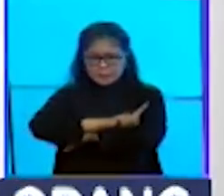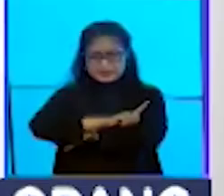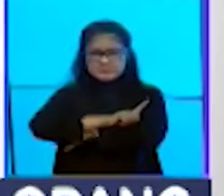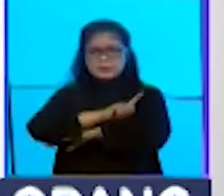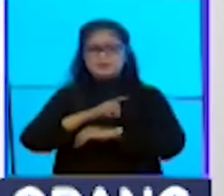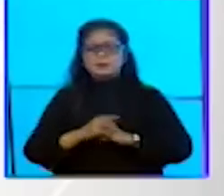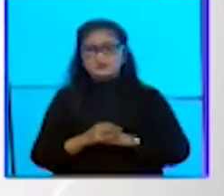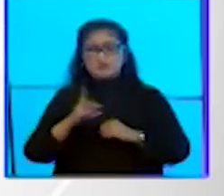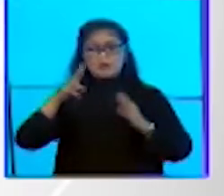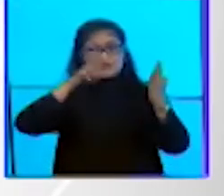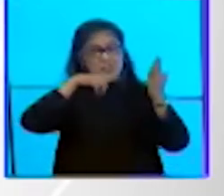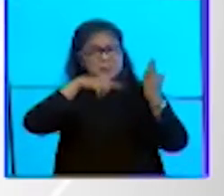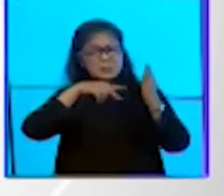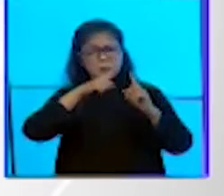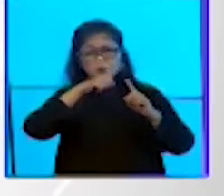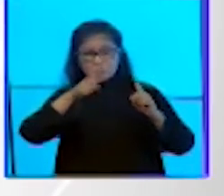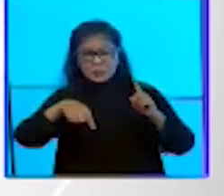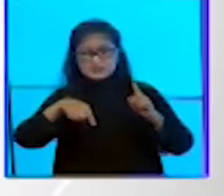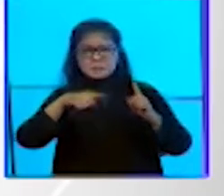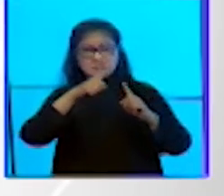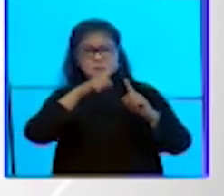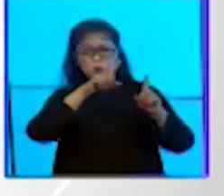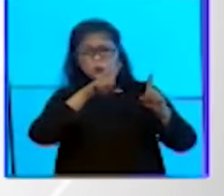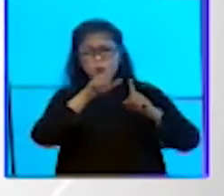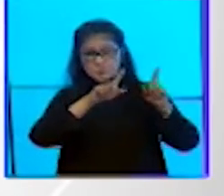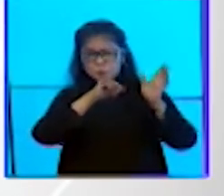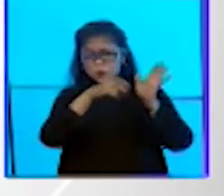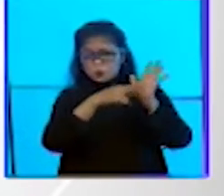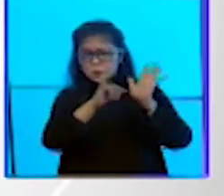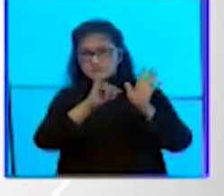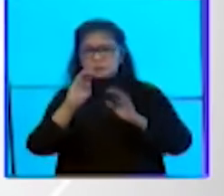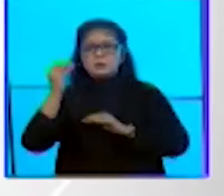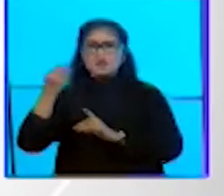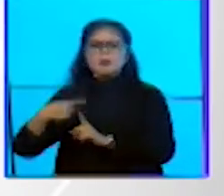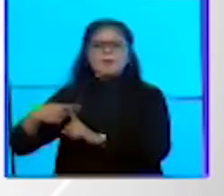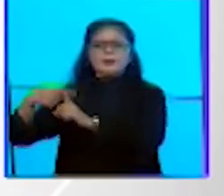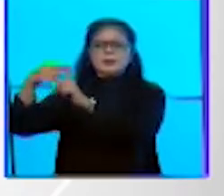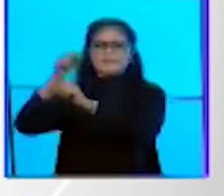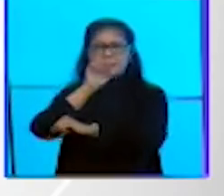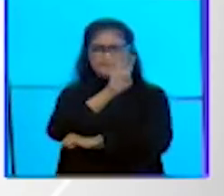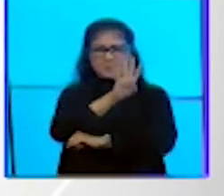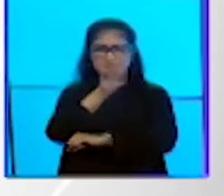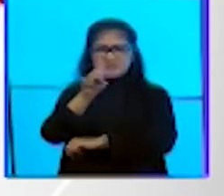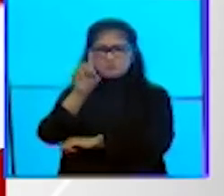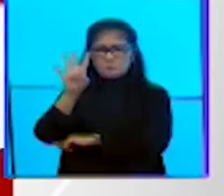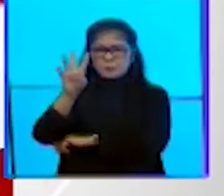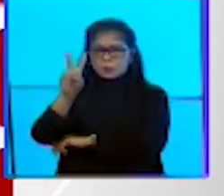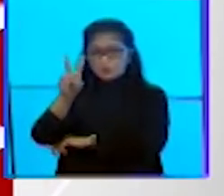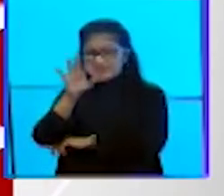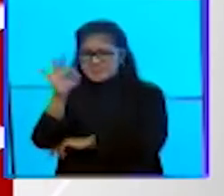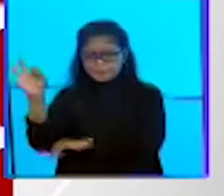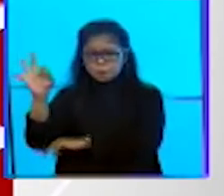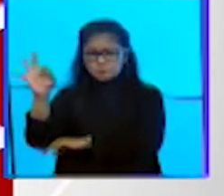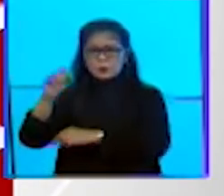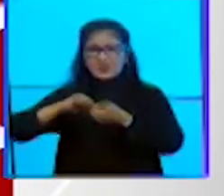Data Satgas COVID-19 per 17 Juni, DKI Jakarta mencatatkan penambahan kasus 4.144 kasus dalam 24